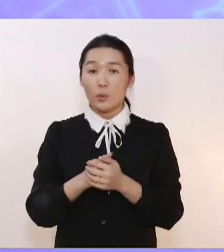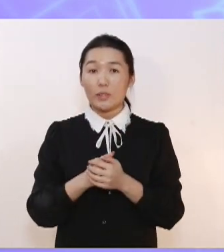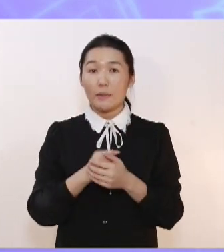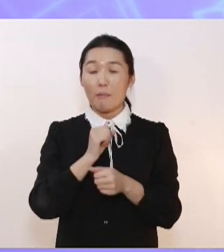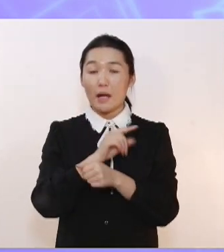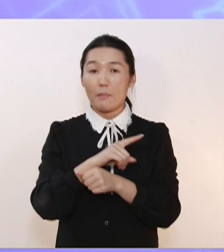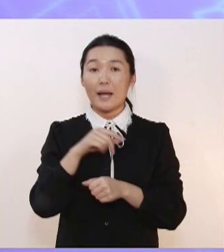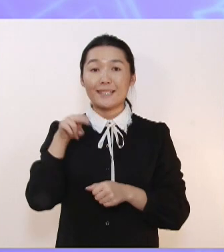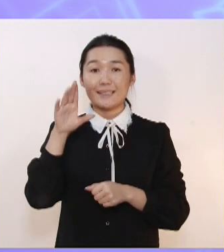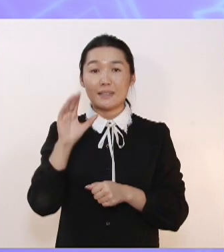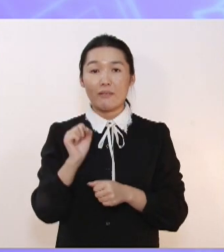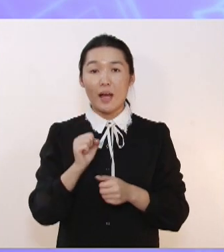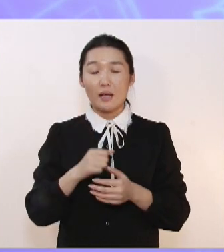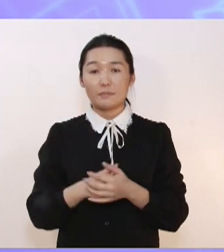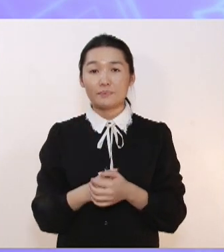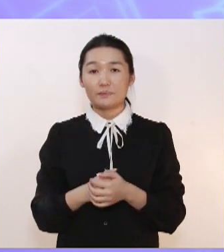два.